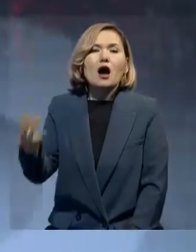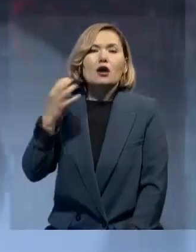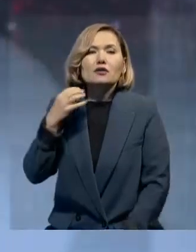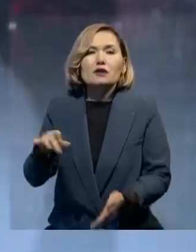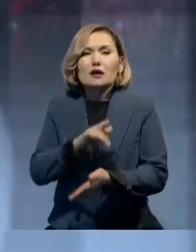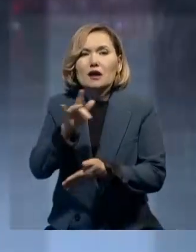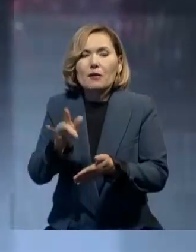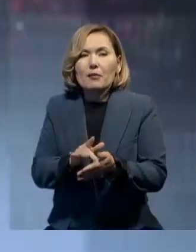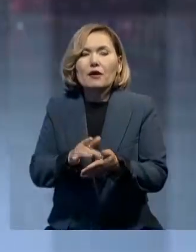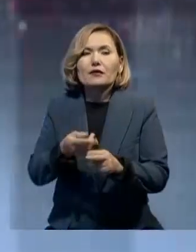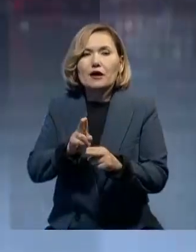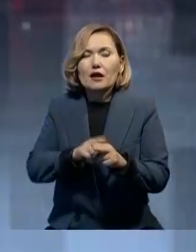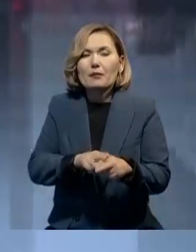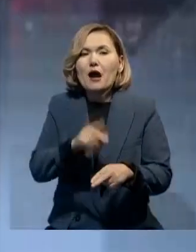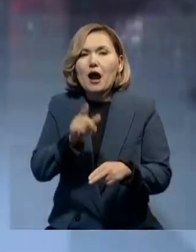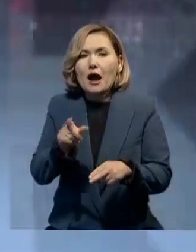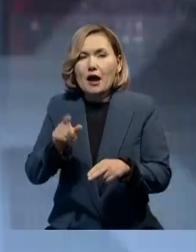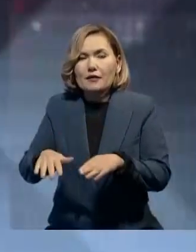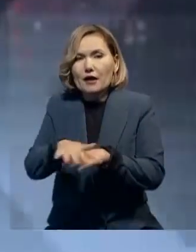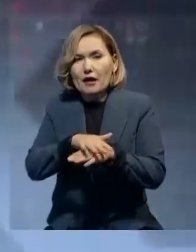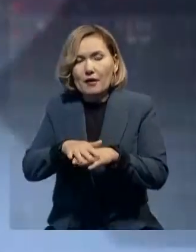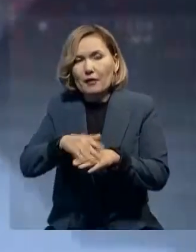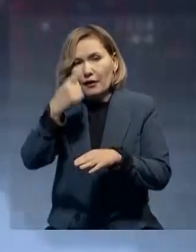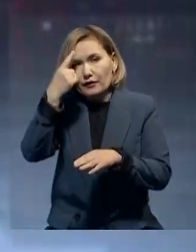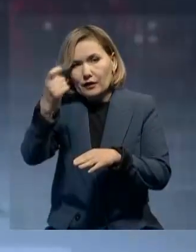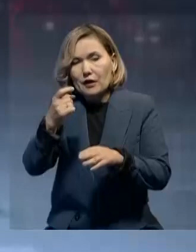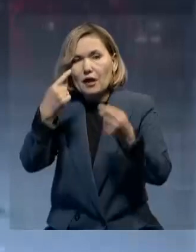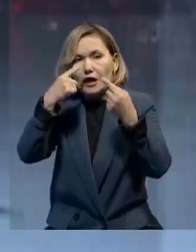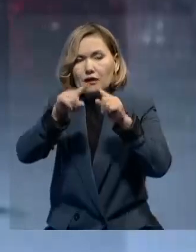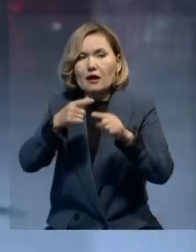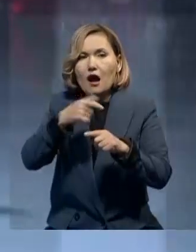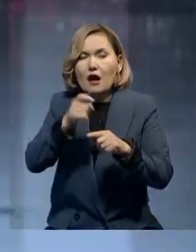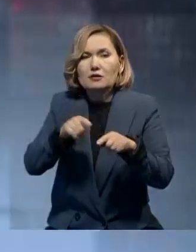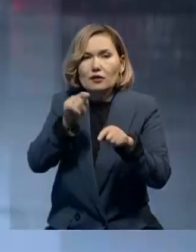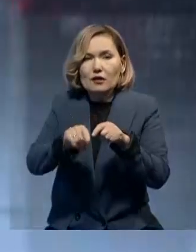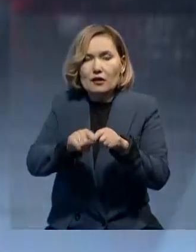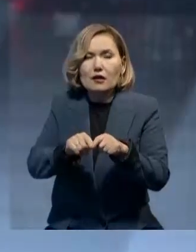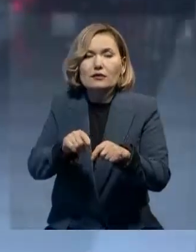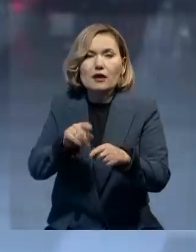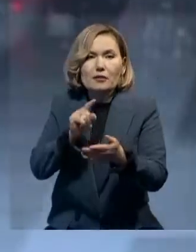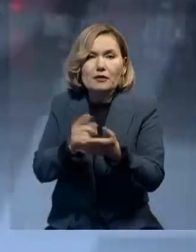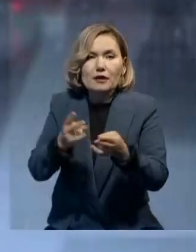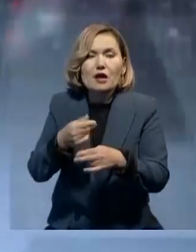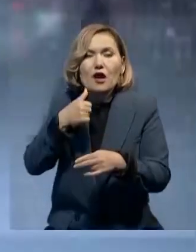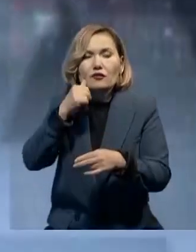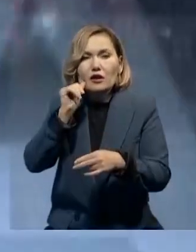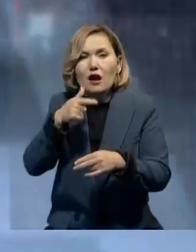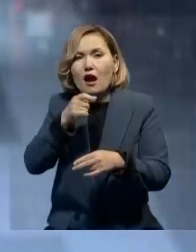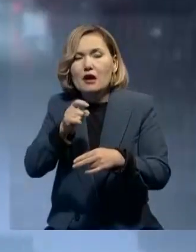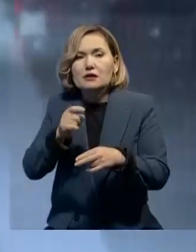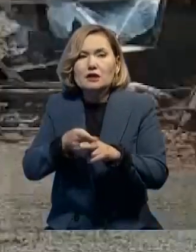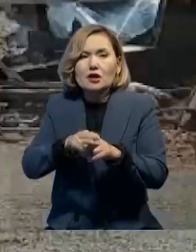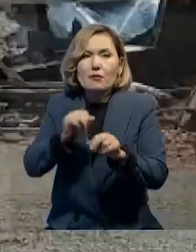Қызылордалық құтқарушылар тұрғындарды газ қондырғыларын тұрақты техникалық бақылаудан өткізіп тұруға шақырады. Күні кеше газда ауа